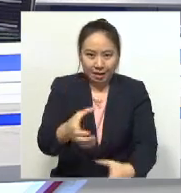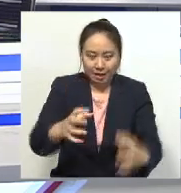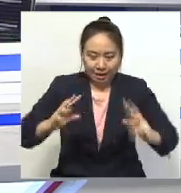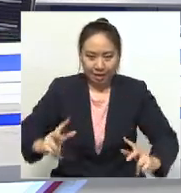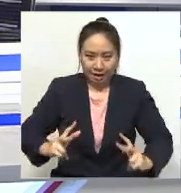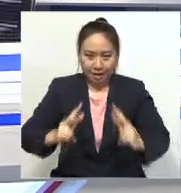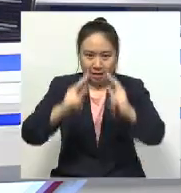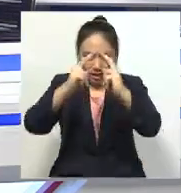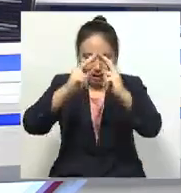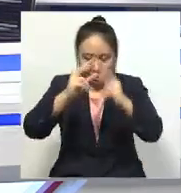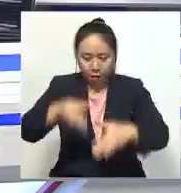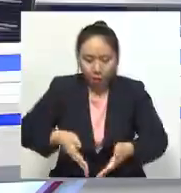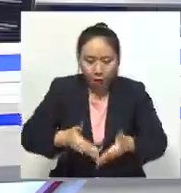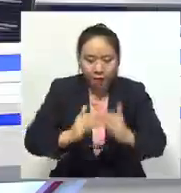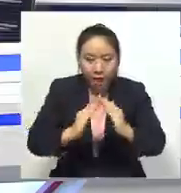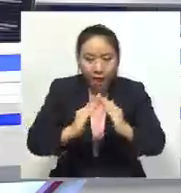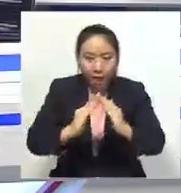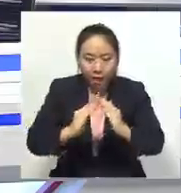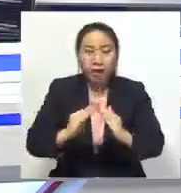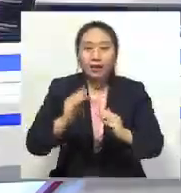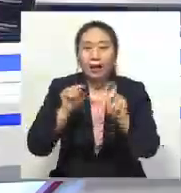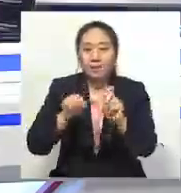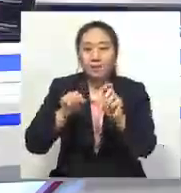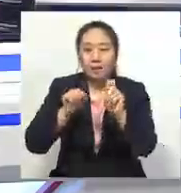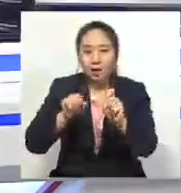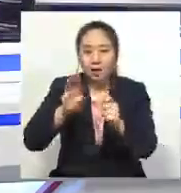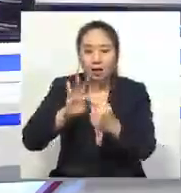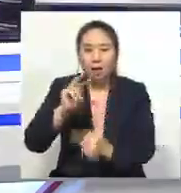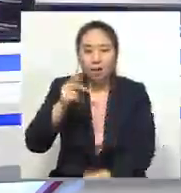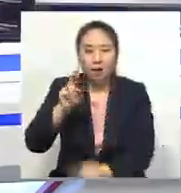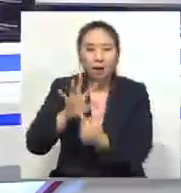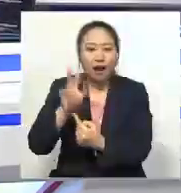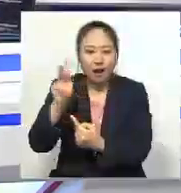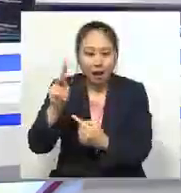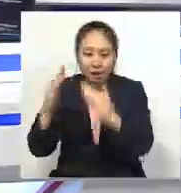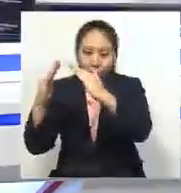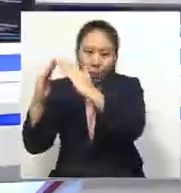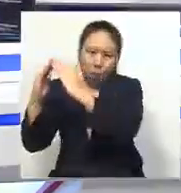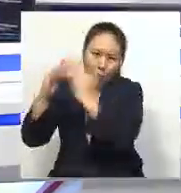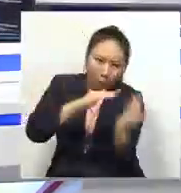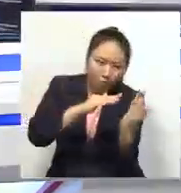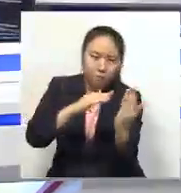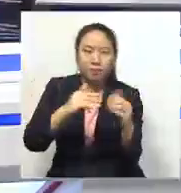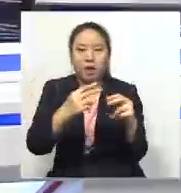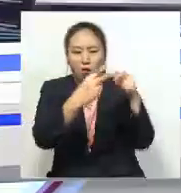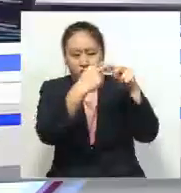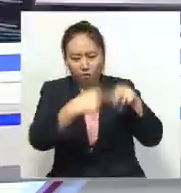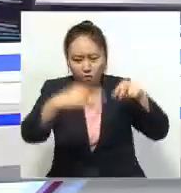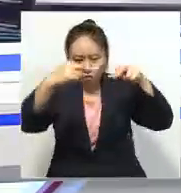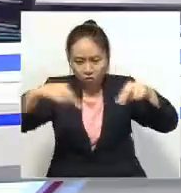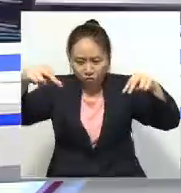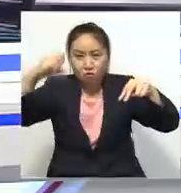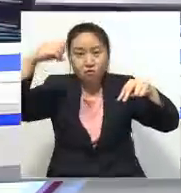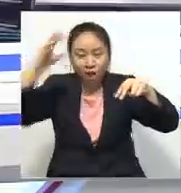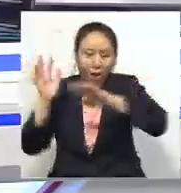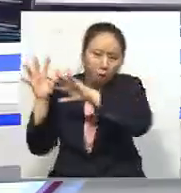สารแดงเขตบางรักค่ะอยู่ๆก็ล้มทับลงมามาเกี่ยวสายไฟมาทับรถยนต์แล้วก็ล้มลงมาไปโดนสิ่งปลูกสร้าง